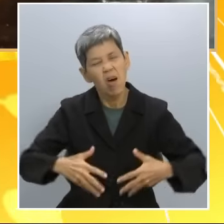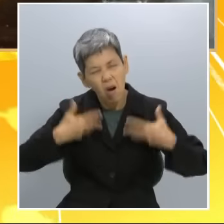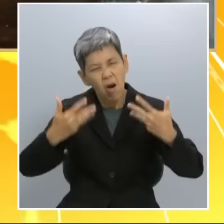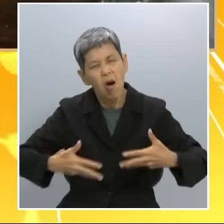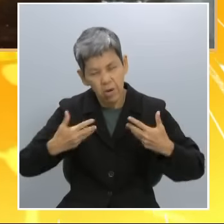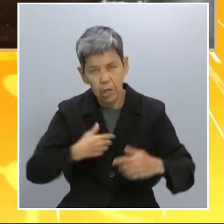เรากลับมาว่ากันต่อ